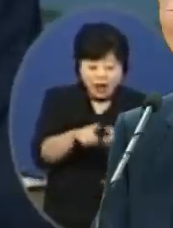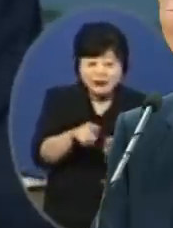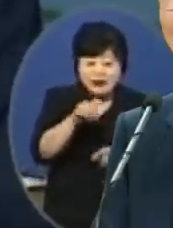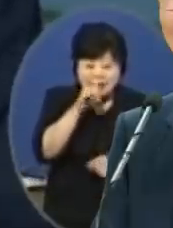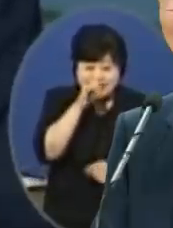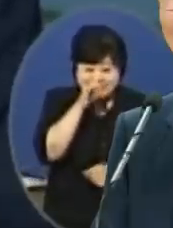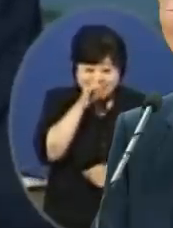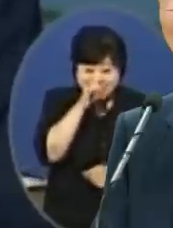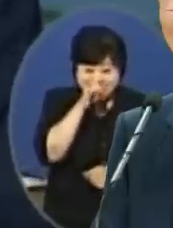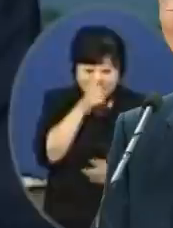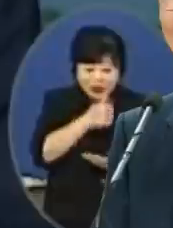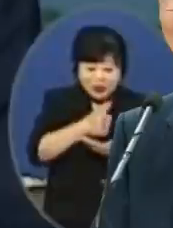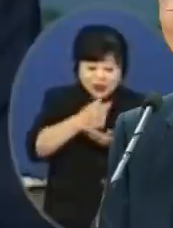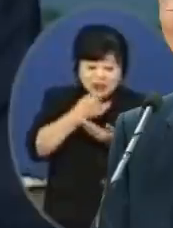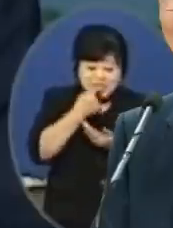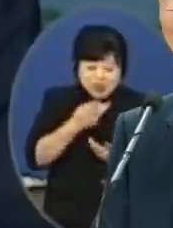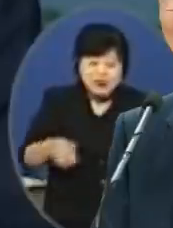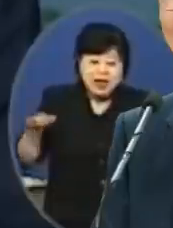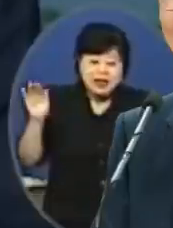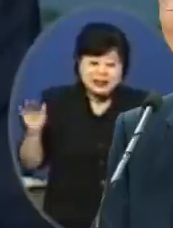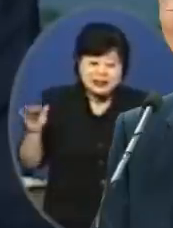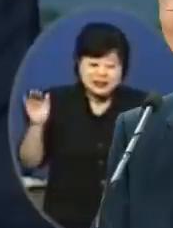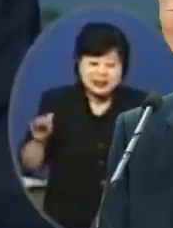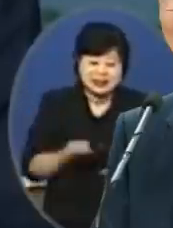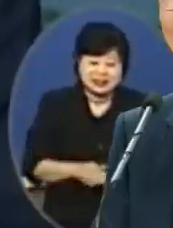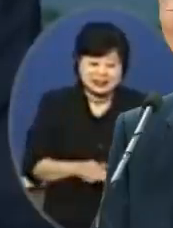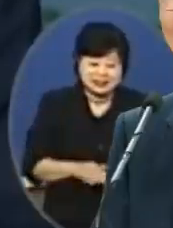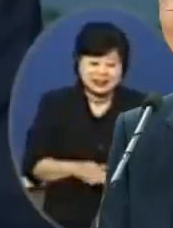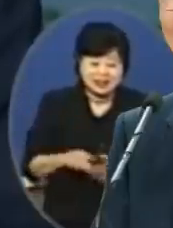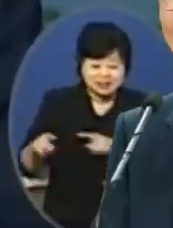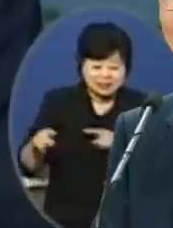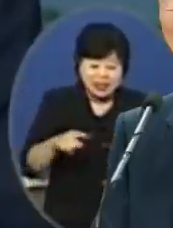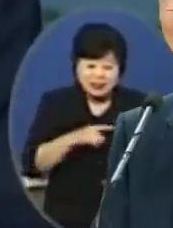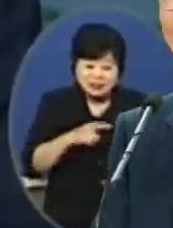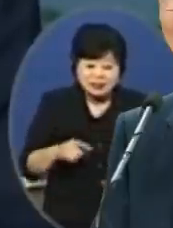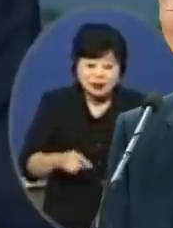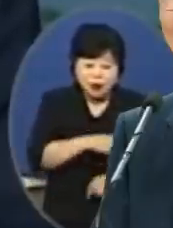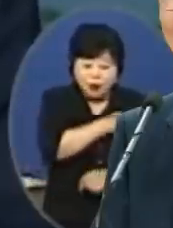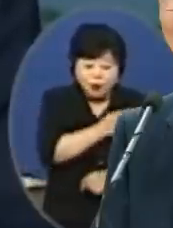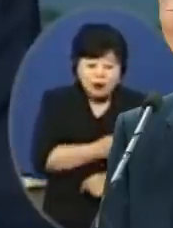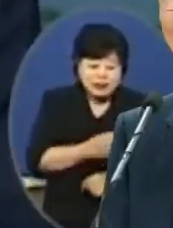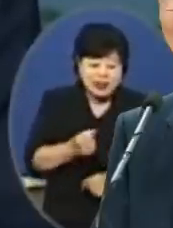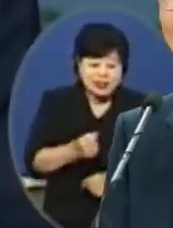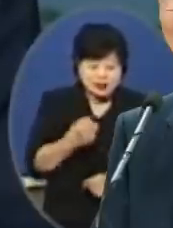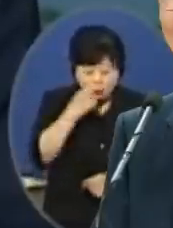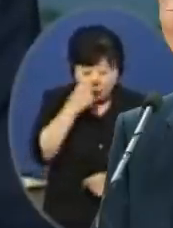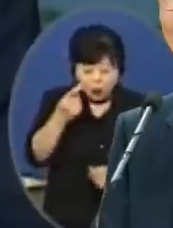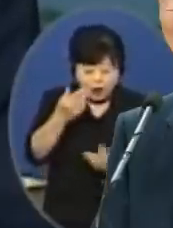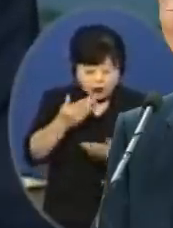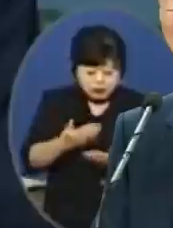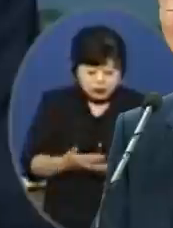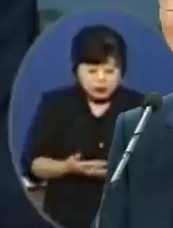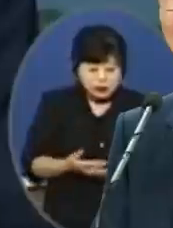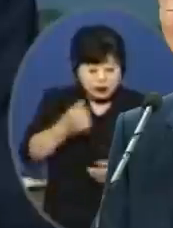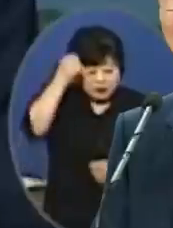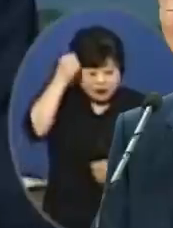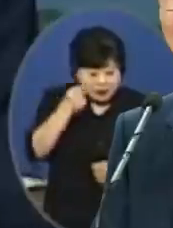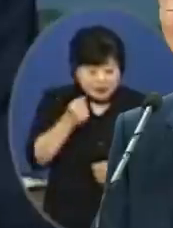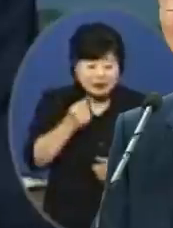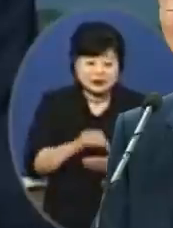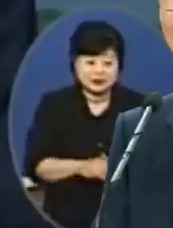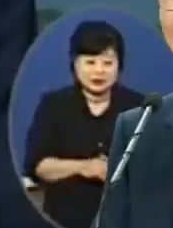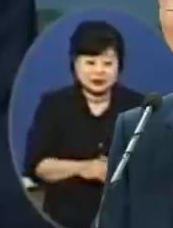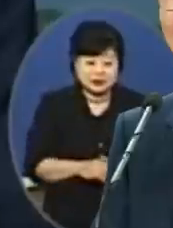것입니다. 주의 천사들이 정사를 가지고 우리를 다스리며 권세를 가지고 우리를 보호하고 있다는 것을 잊지 말아야 되는